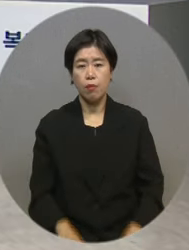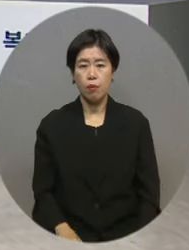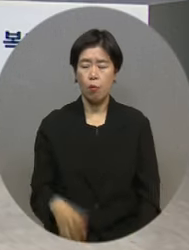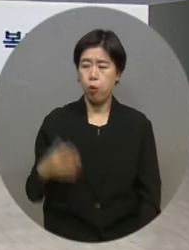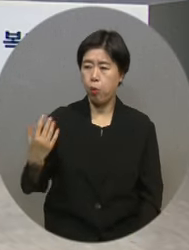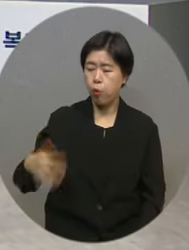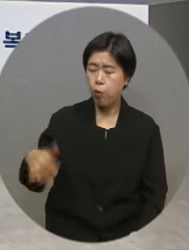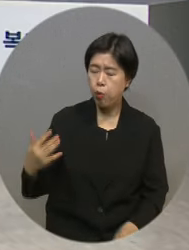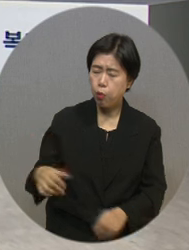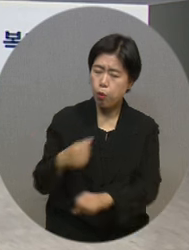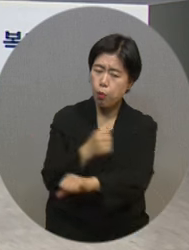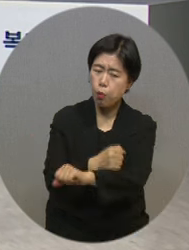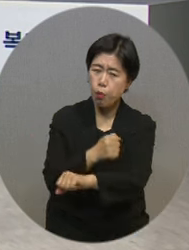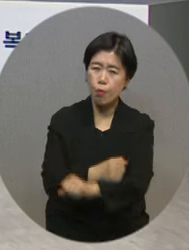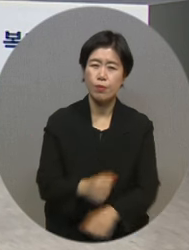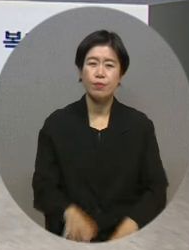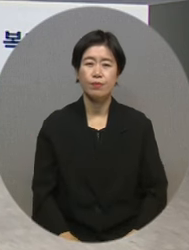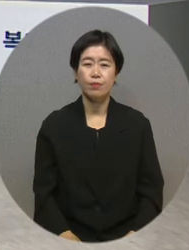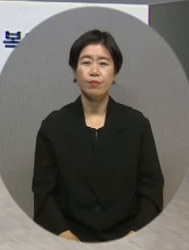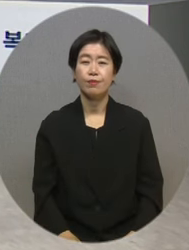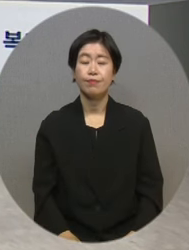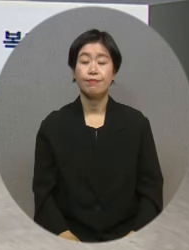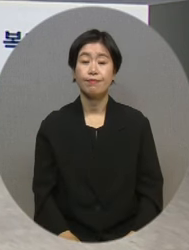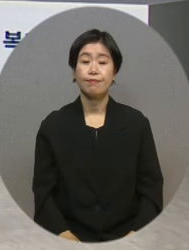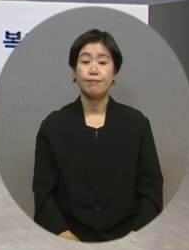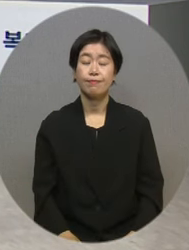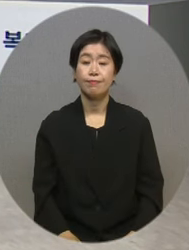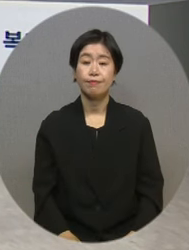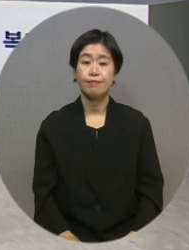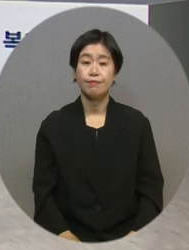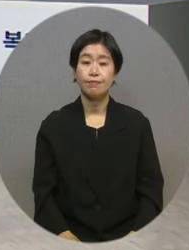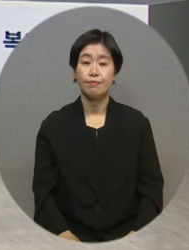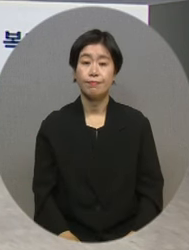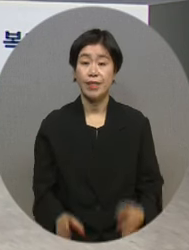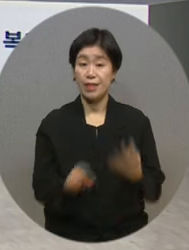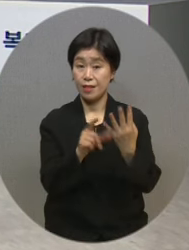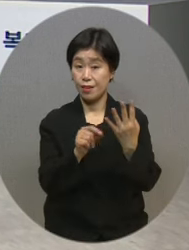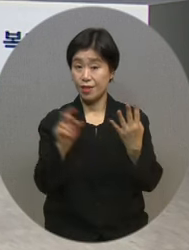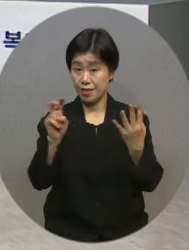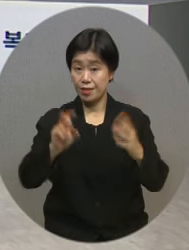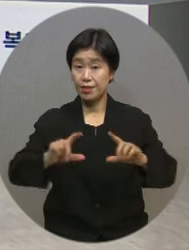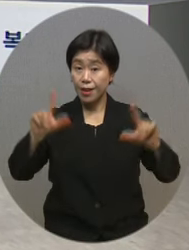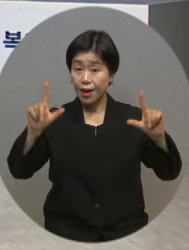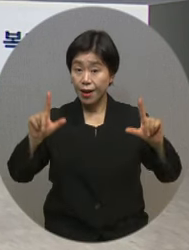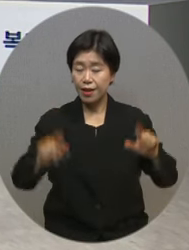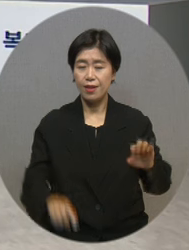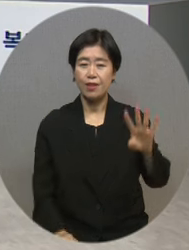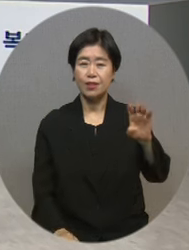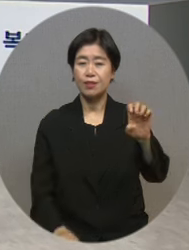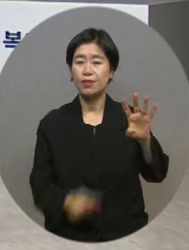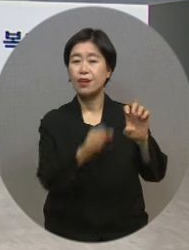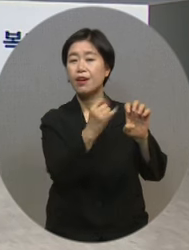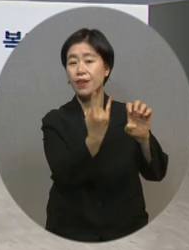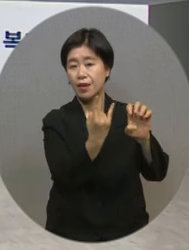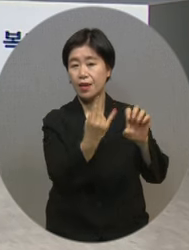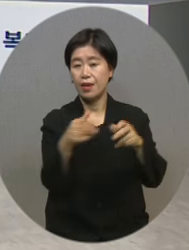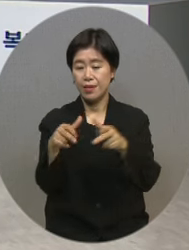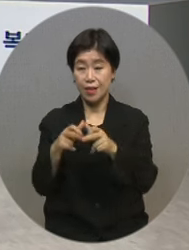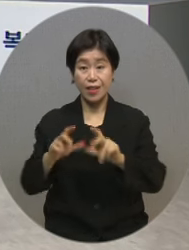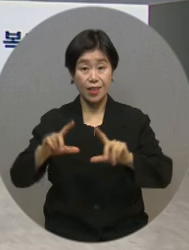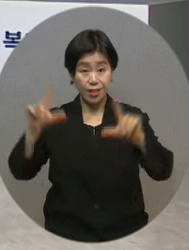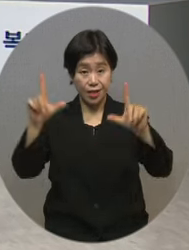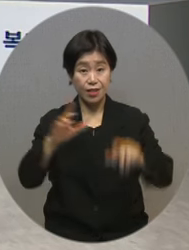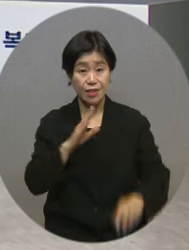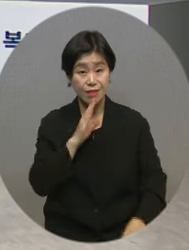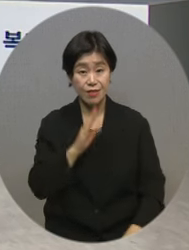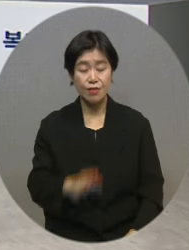애쓰셨네. 그 지난달 21일이 이제 제 44회, 이제 44회째